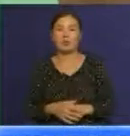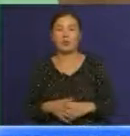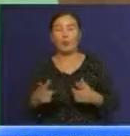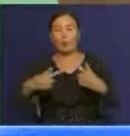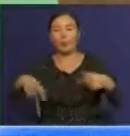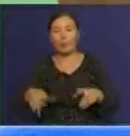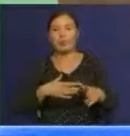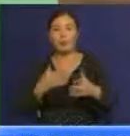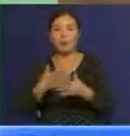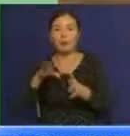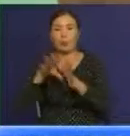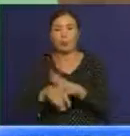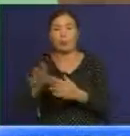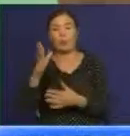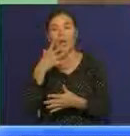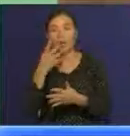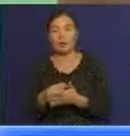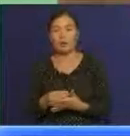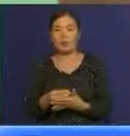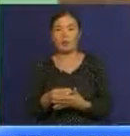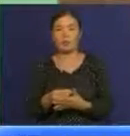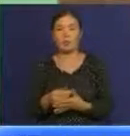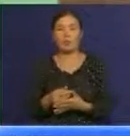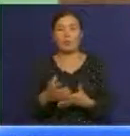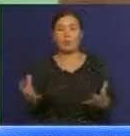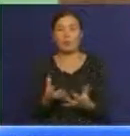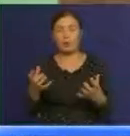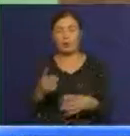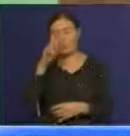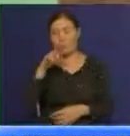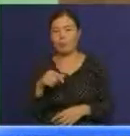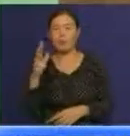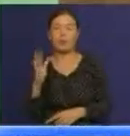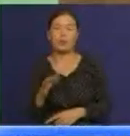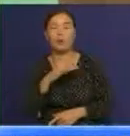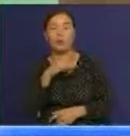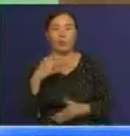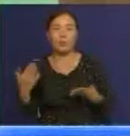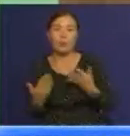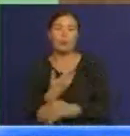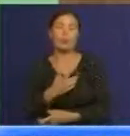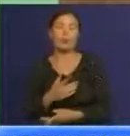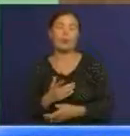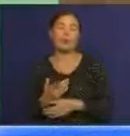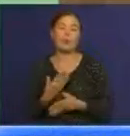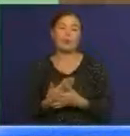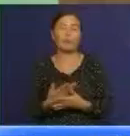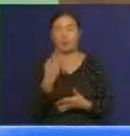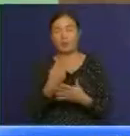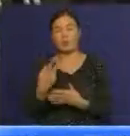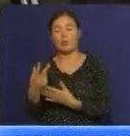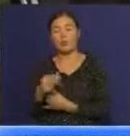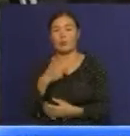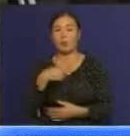қоғамға араласып бастайды. Өзін ұстай біледі. Сондай көптеген жақсы жағынан көрсету жатыр